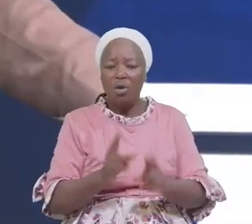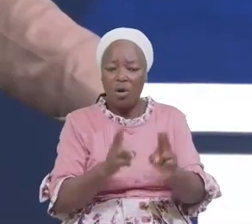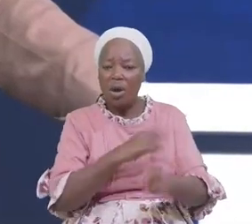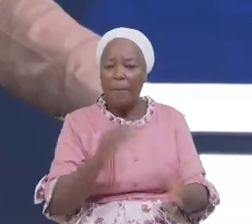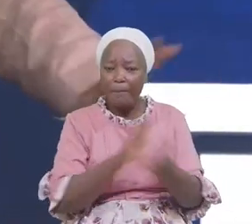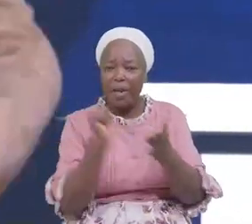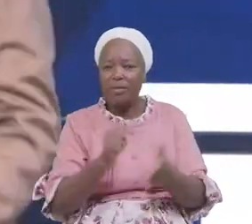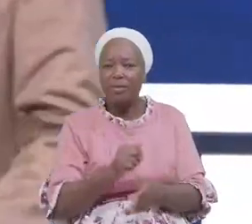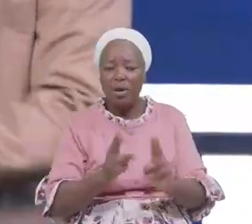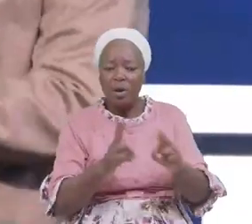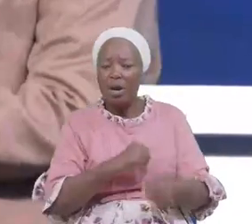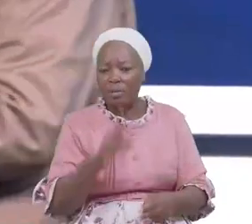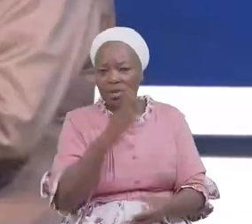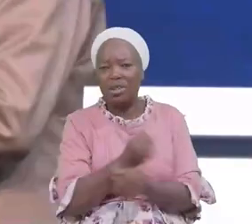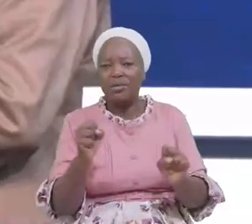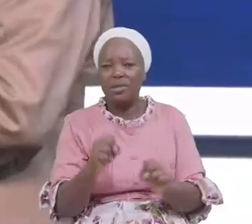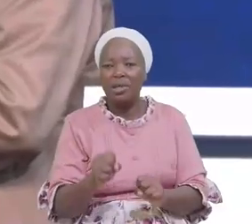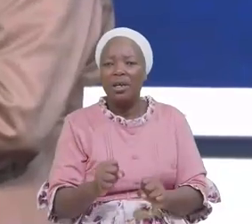Rends-toi d'être sauvé.